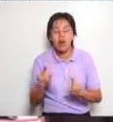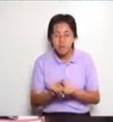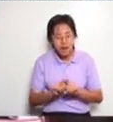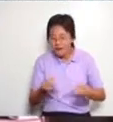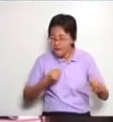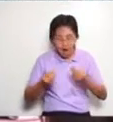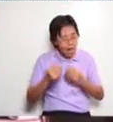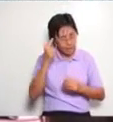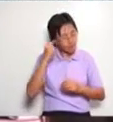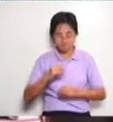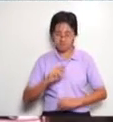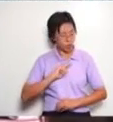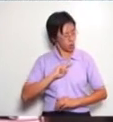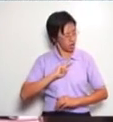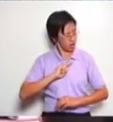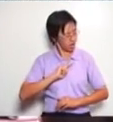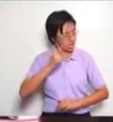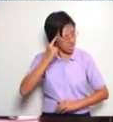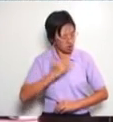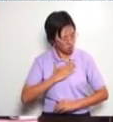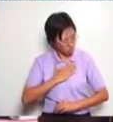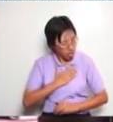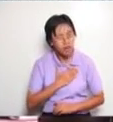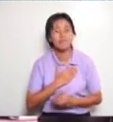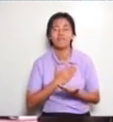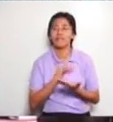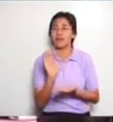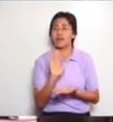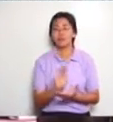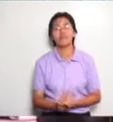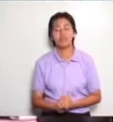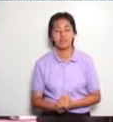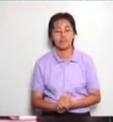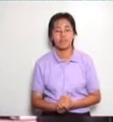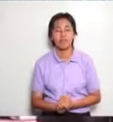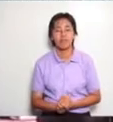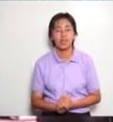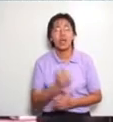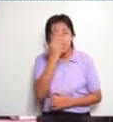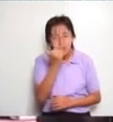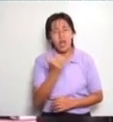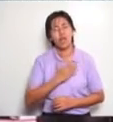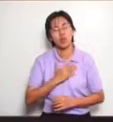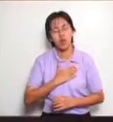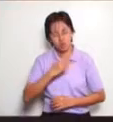ที่